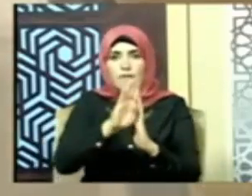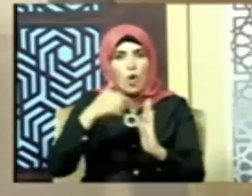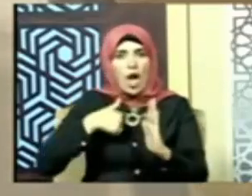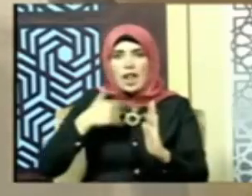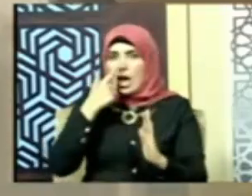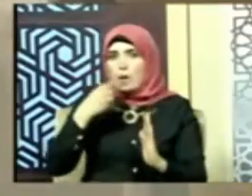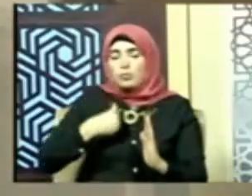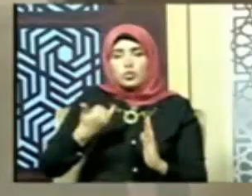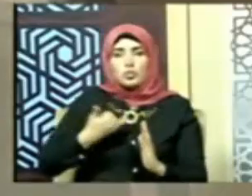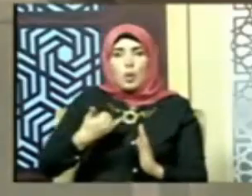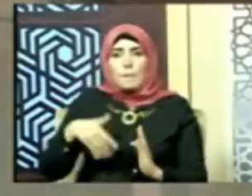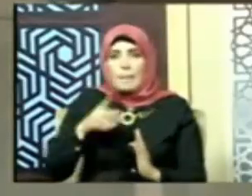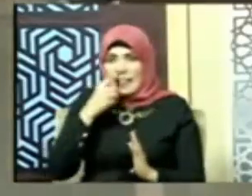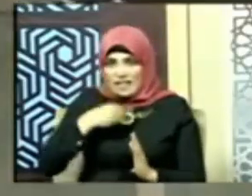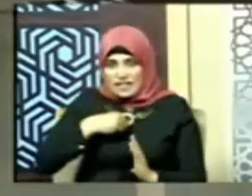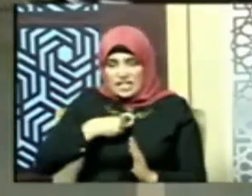نقيه